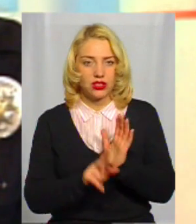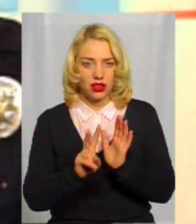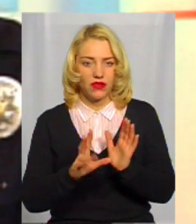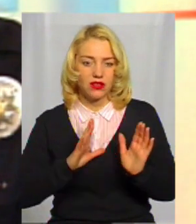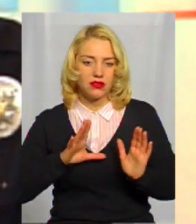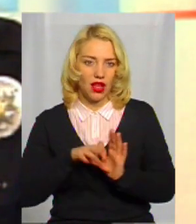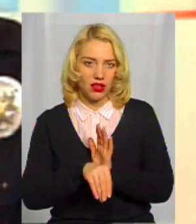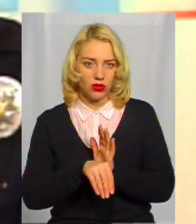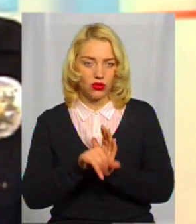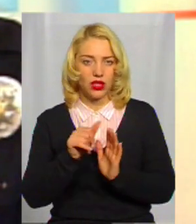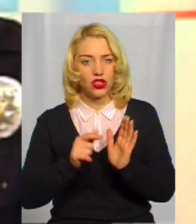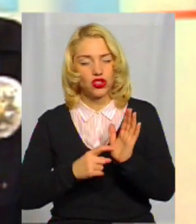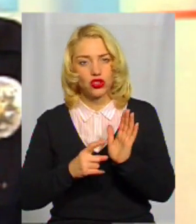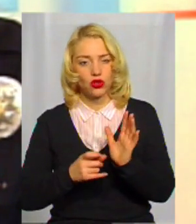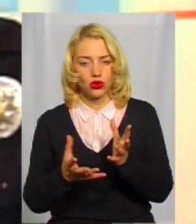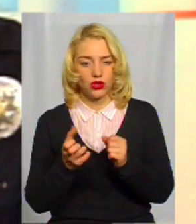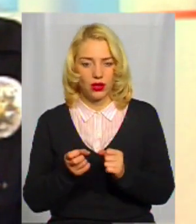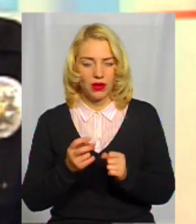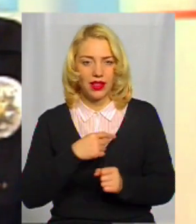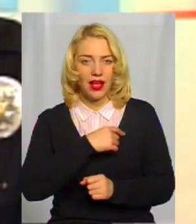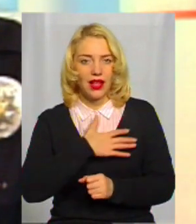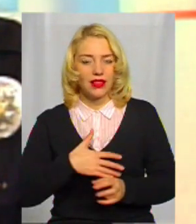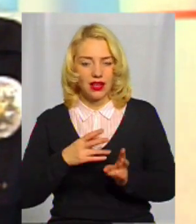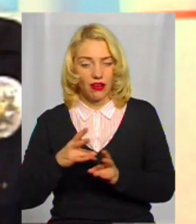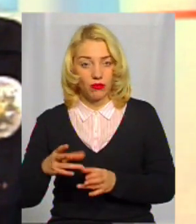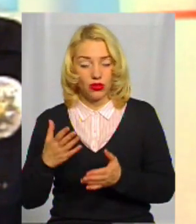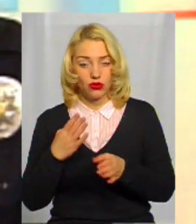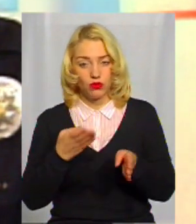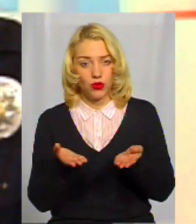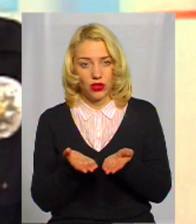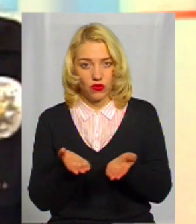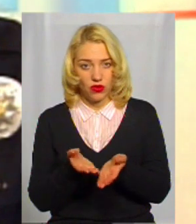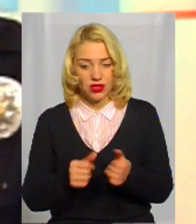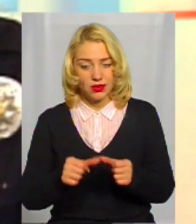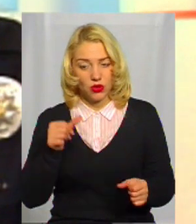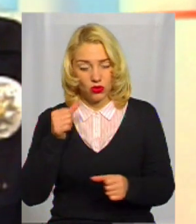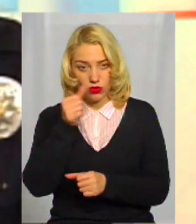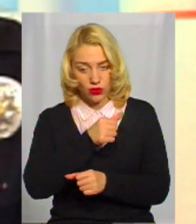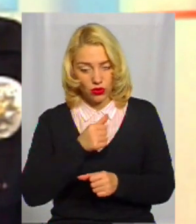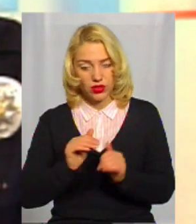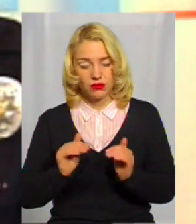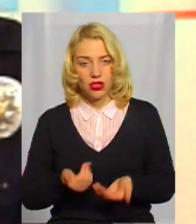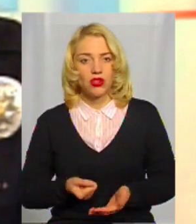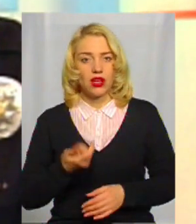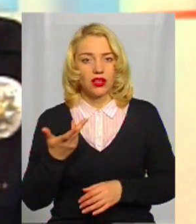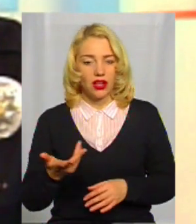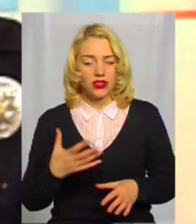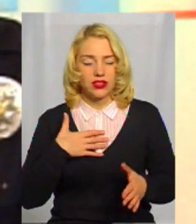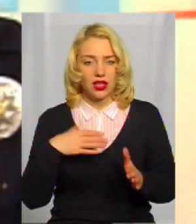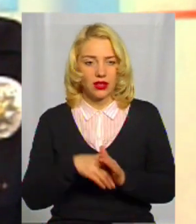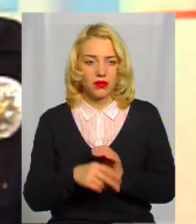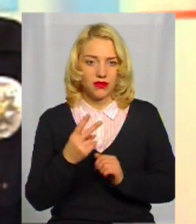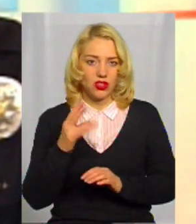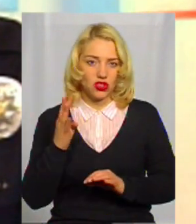та майже 700 отримали травми. Якщо взяти в порівнянні з минулим роком, то зменшення кількості загиблих майже